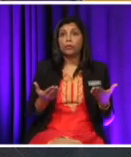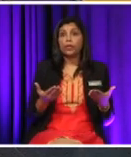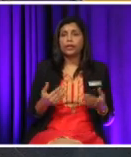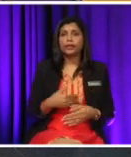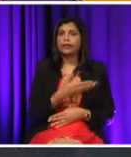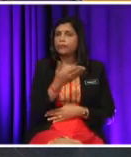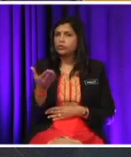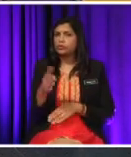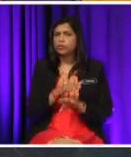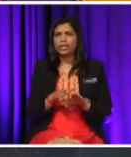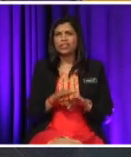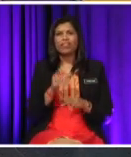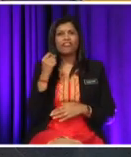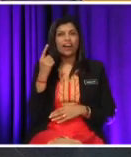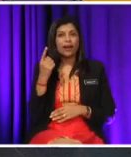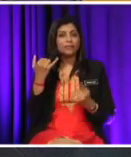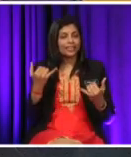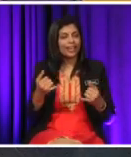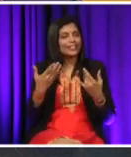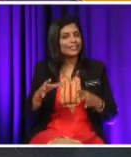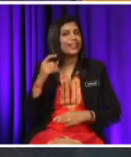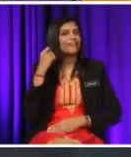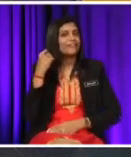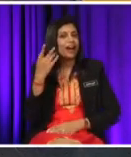tak pasti sekarang udah pasti